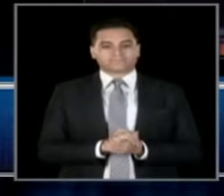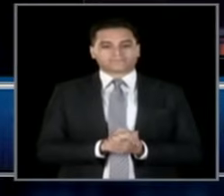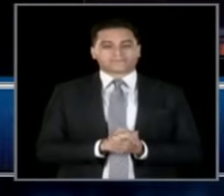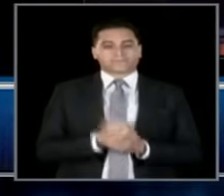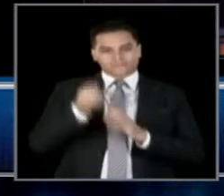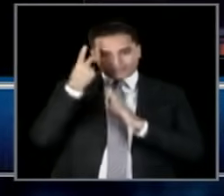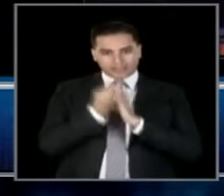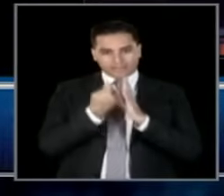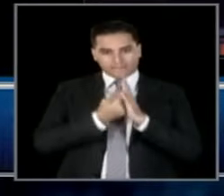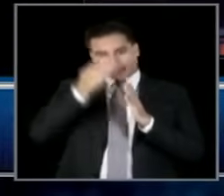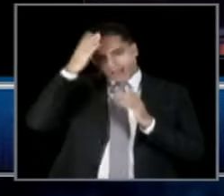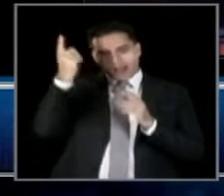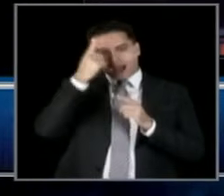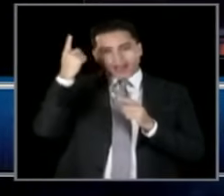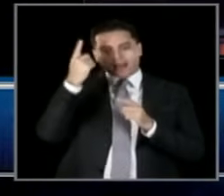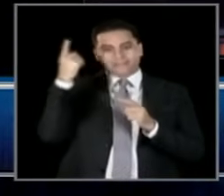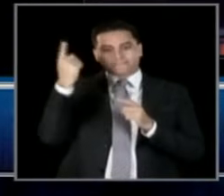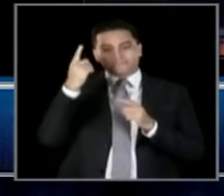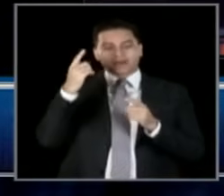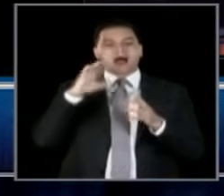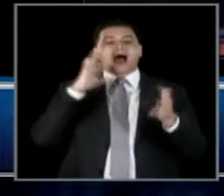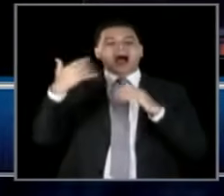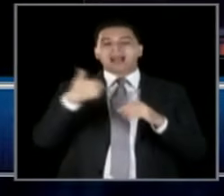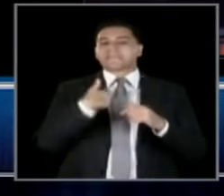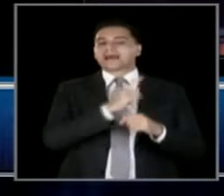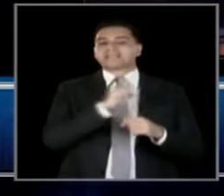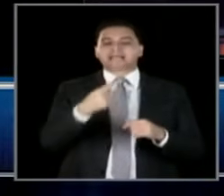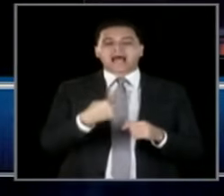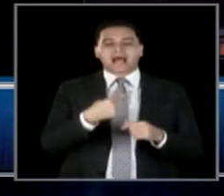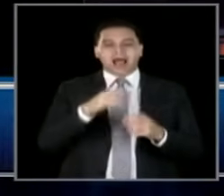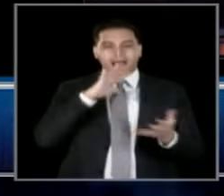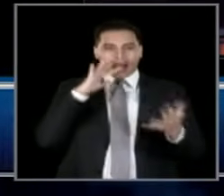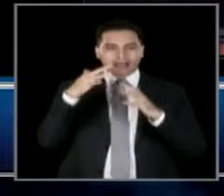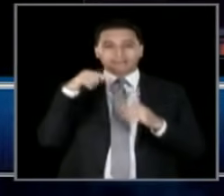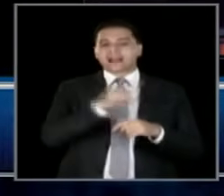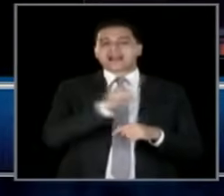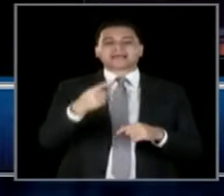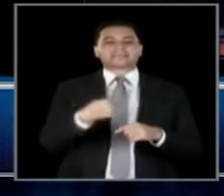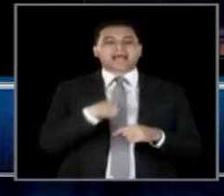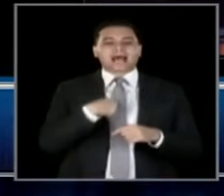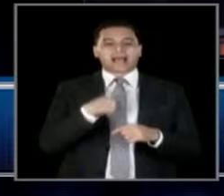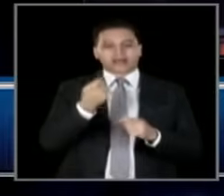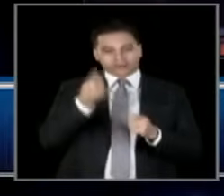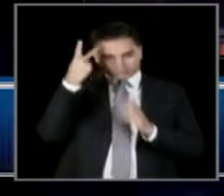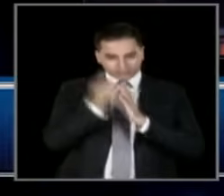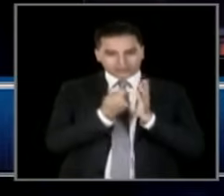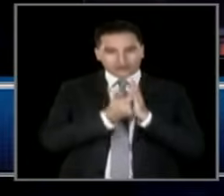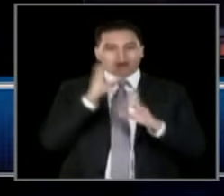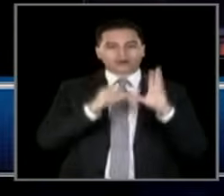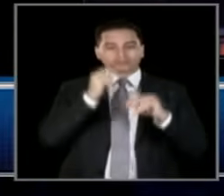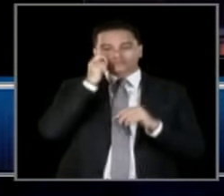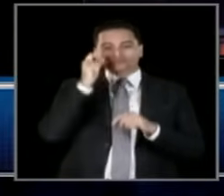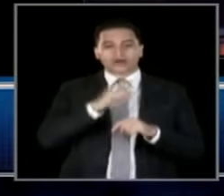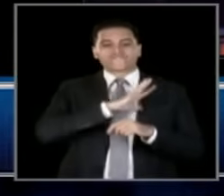أدب، عالم ليس لنا هي مجموعة قصصية لأديب فلسطيني راحل، فمن